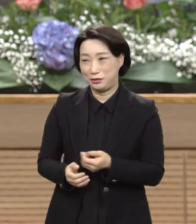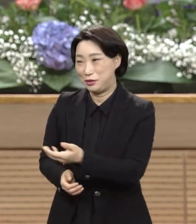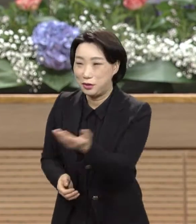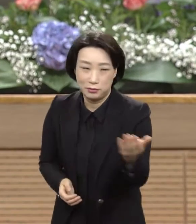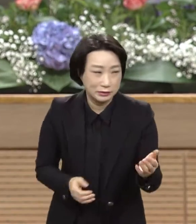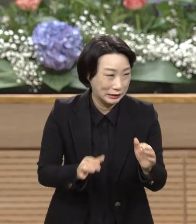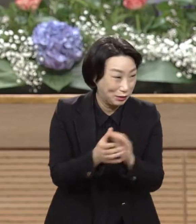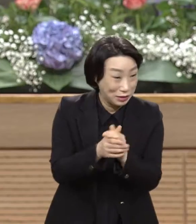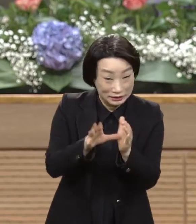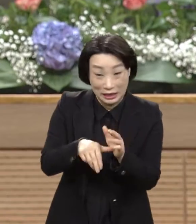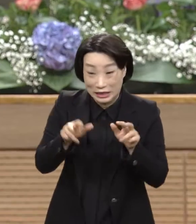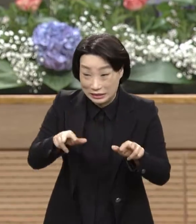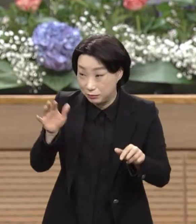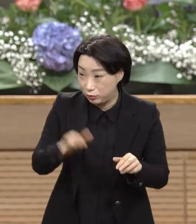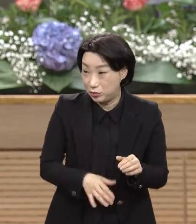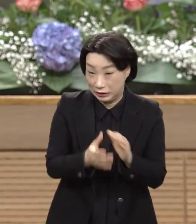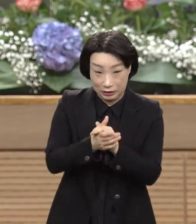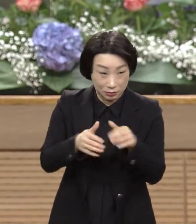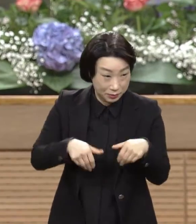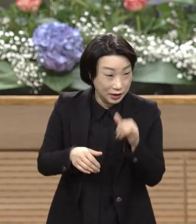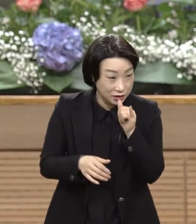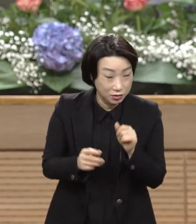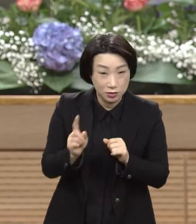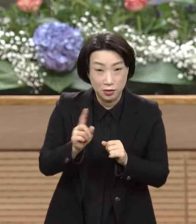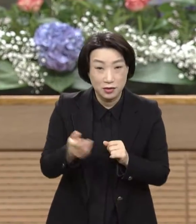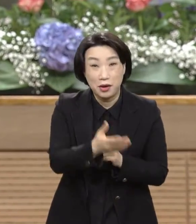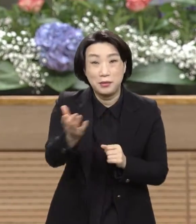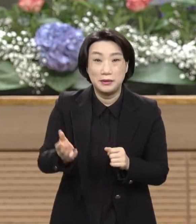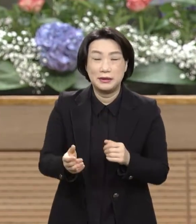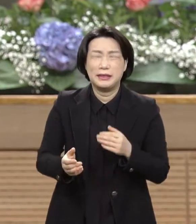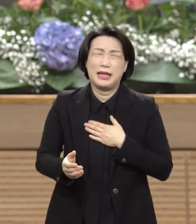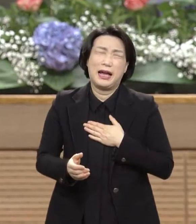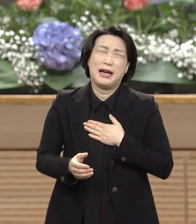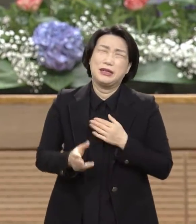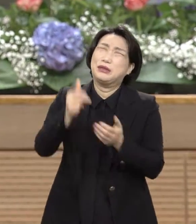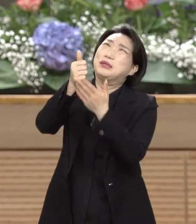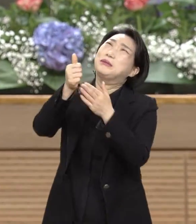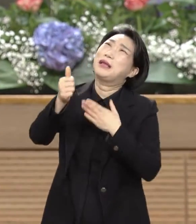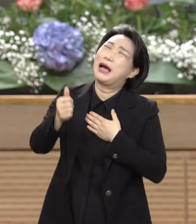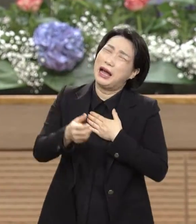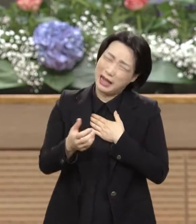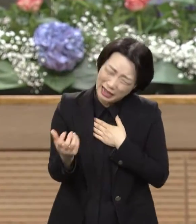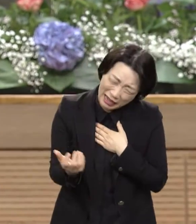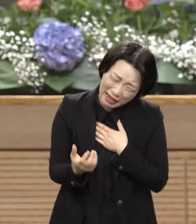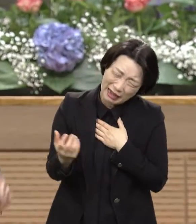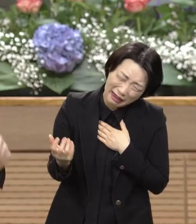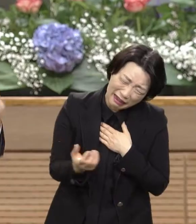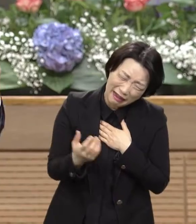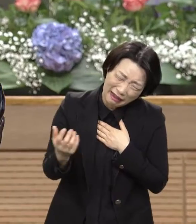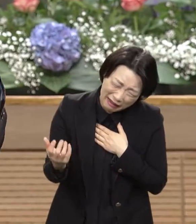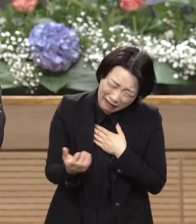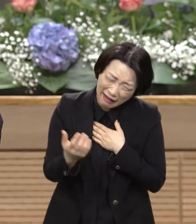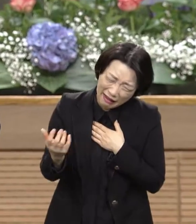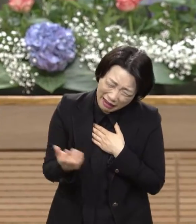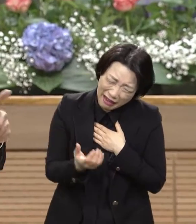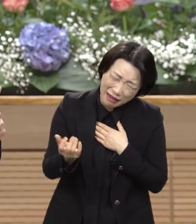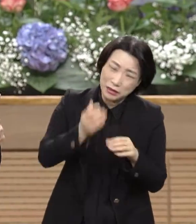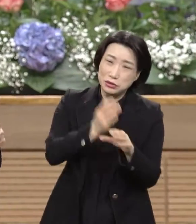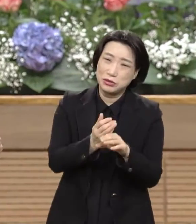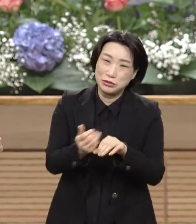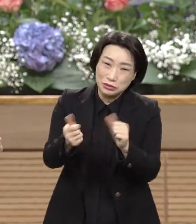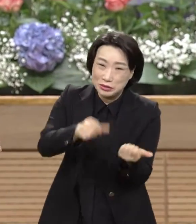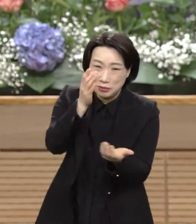지금부터 주님 내가 알타 알타 고통 고통동에 가지 않게 하시고 어느